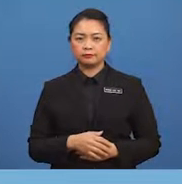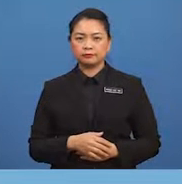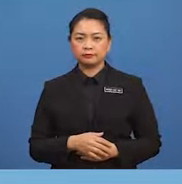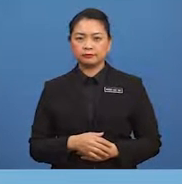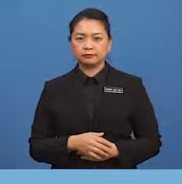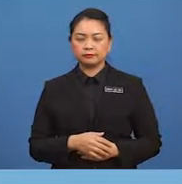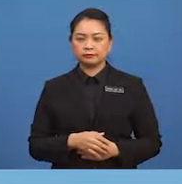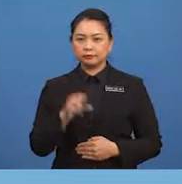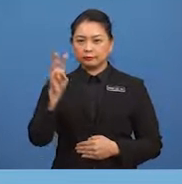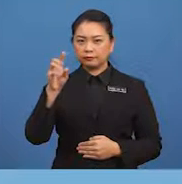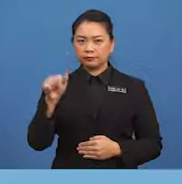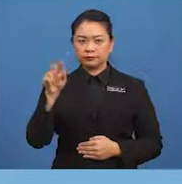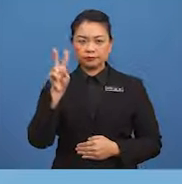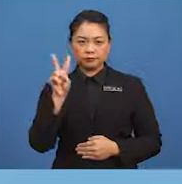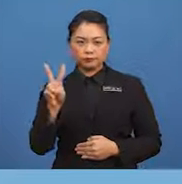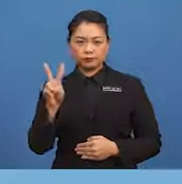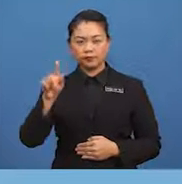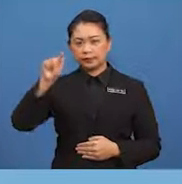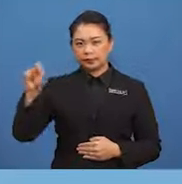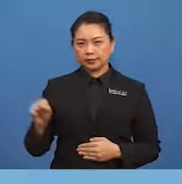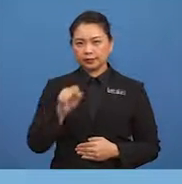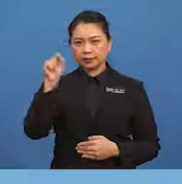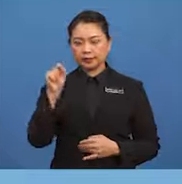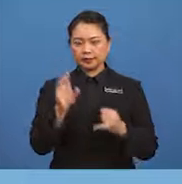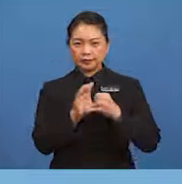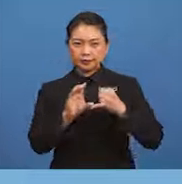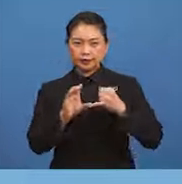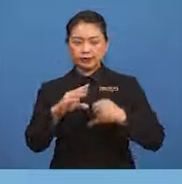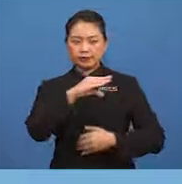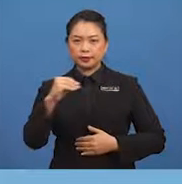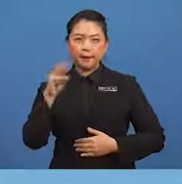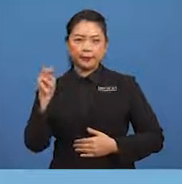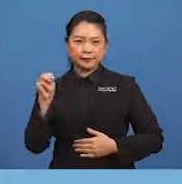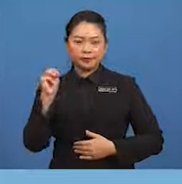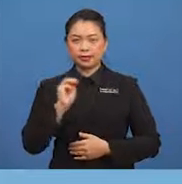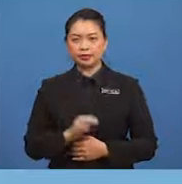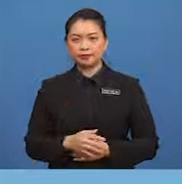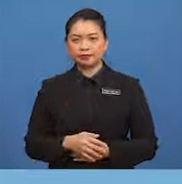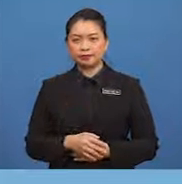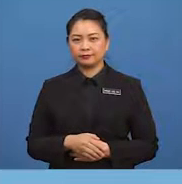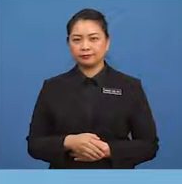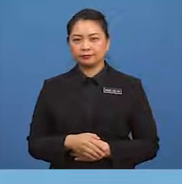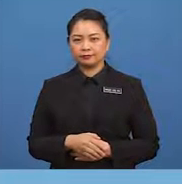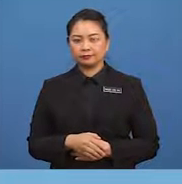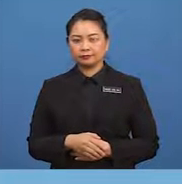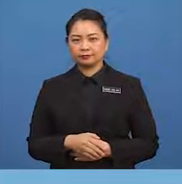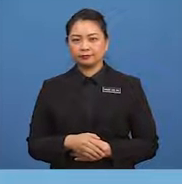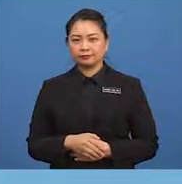kandungan 6.2 iaitu kitar sel dan mitosis.